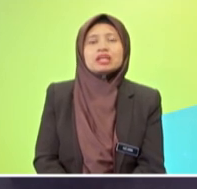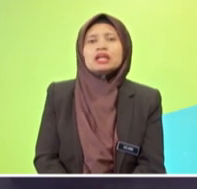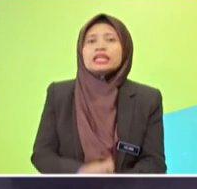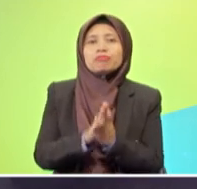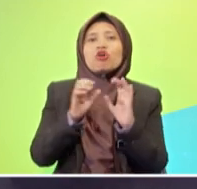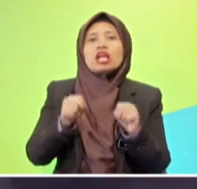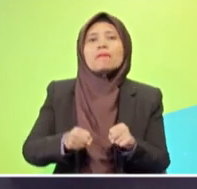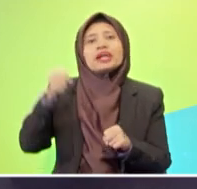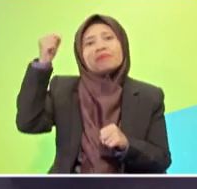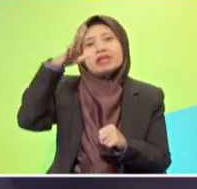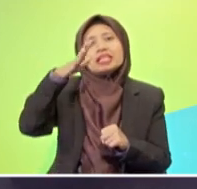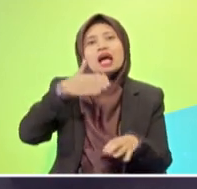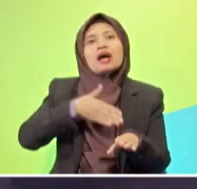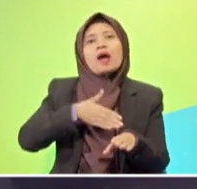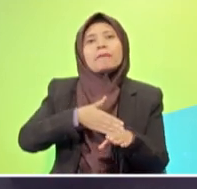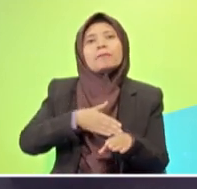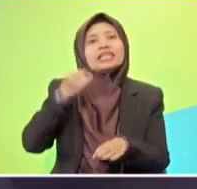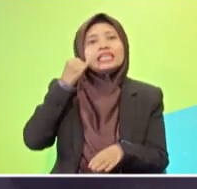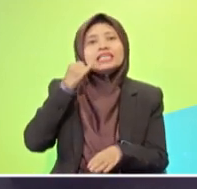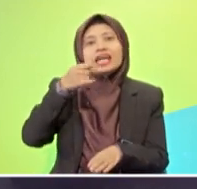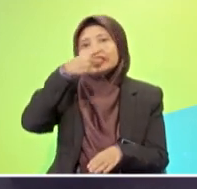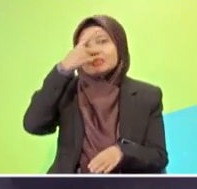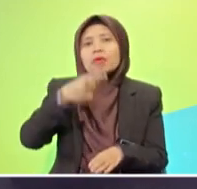Intan Tania Intan